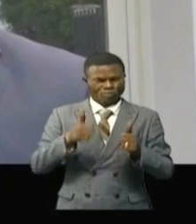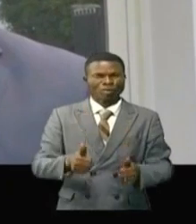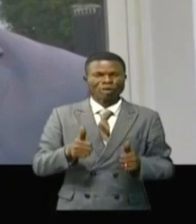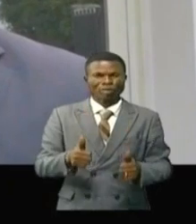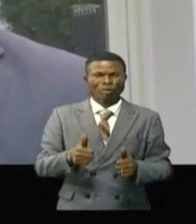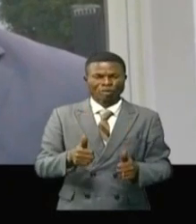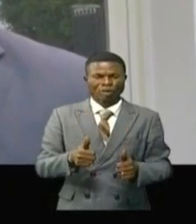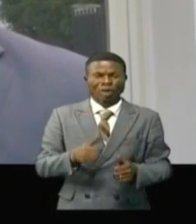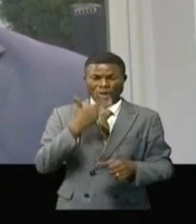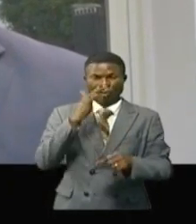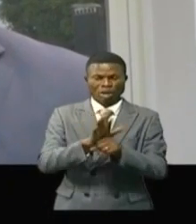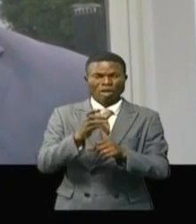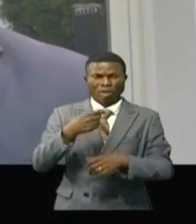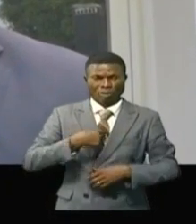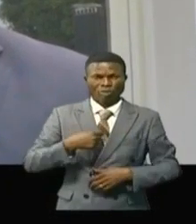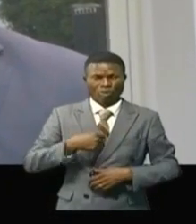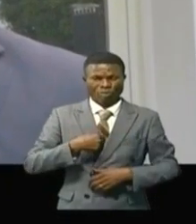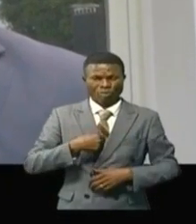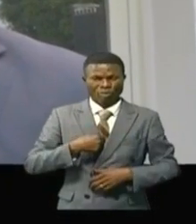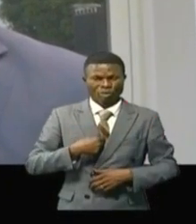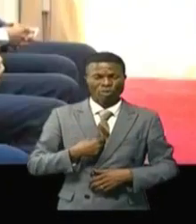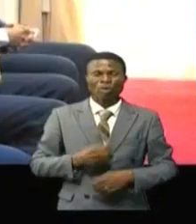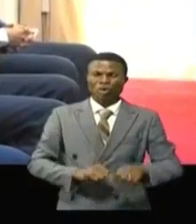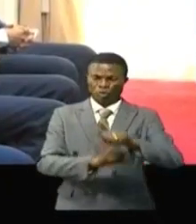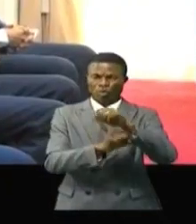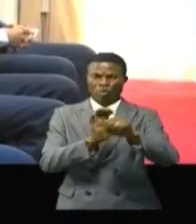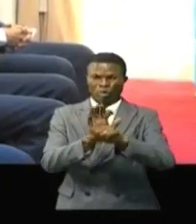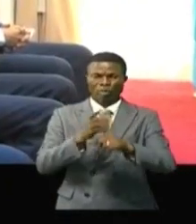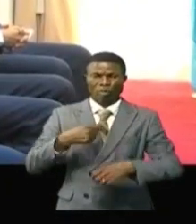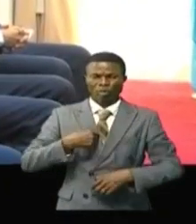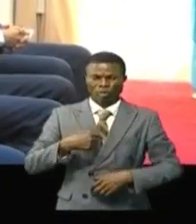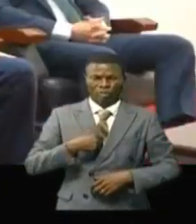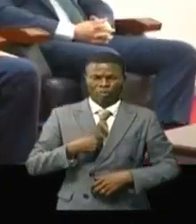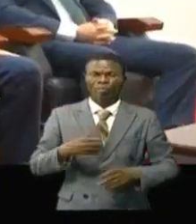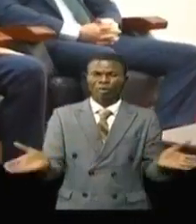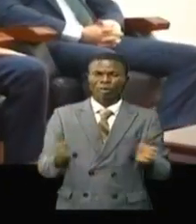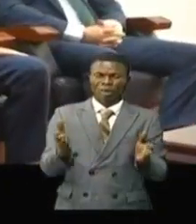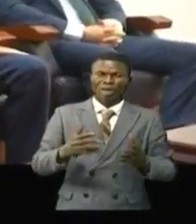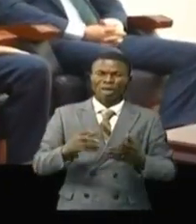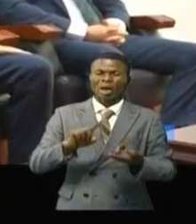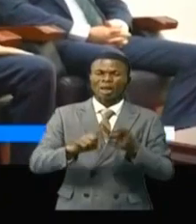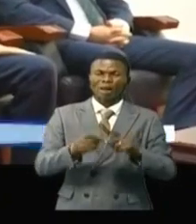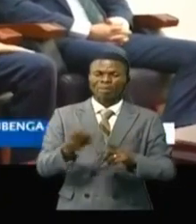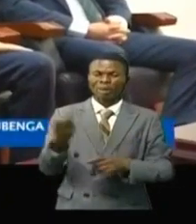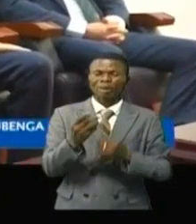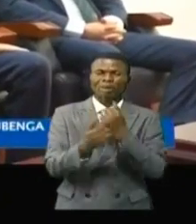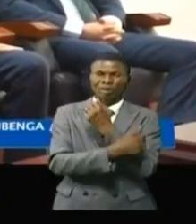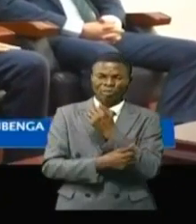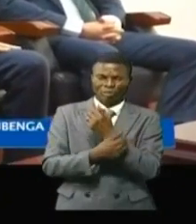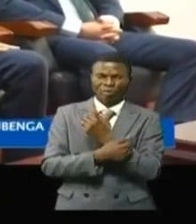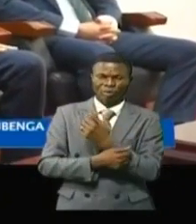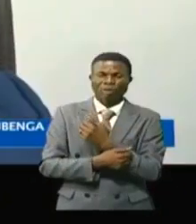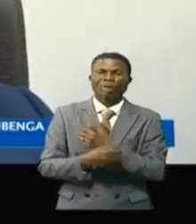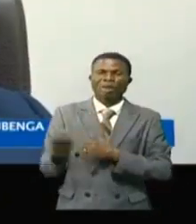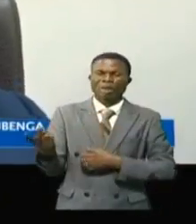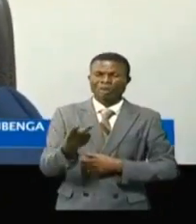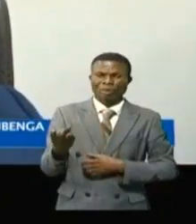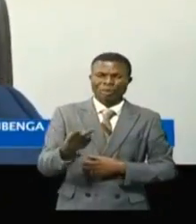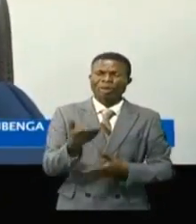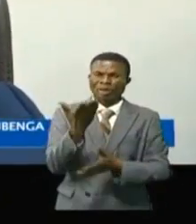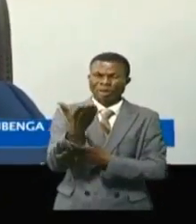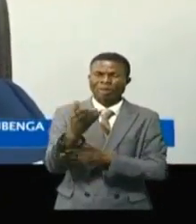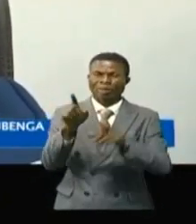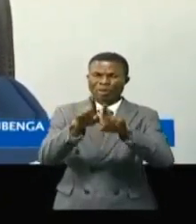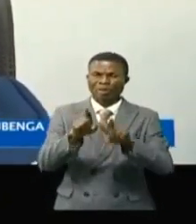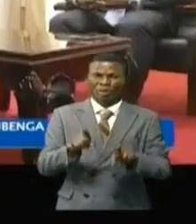et il m'a promis toute l'aide, toute l'assistance. Le renforcement de la coopération bilatérale RDC-Tunisie nécessite